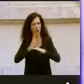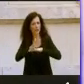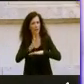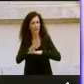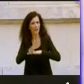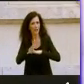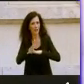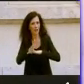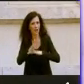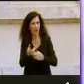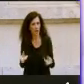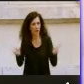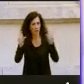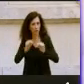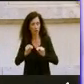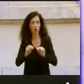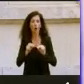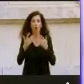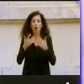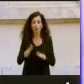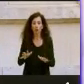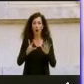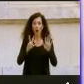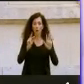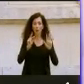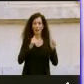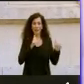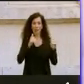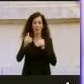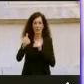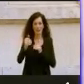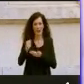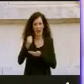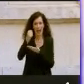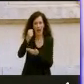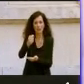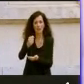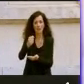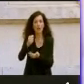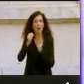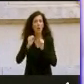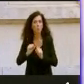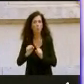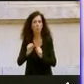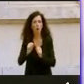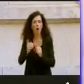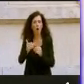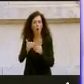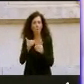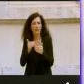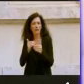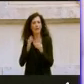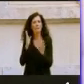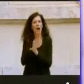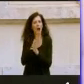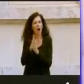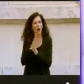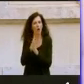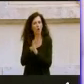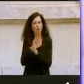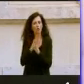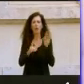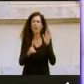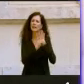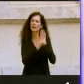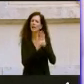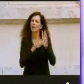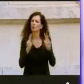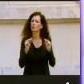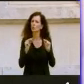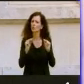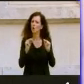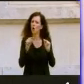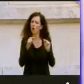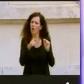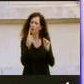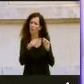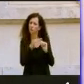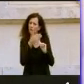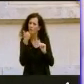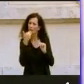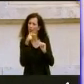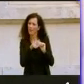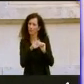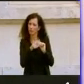miliardi già stanziati magari prima di agosto insomma con un nuovo decreto in deficit cioè tra l'altro la